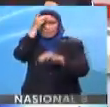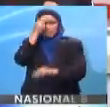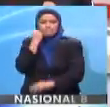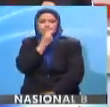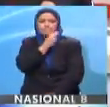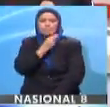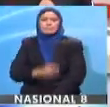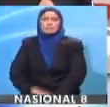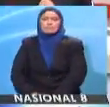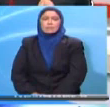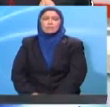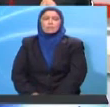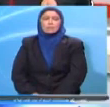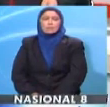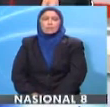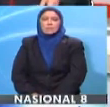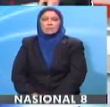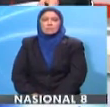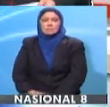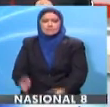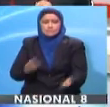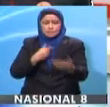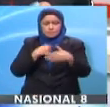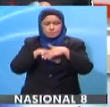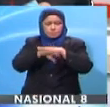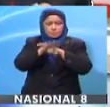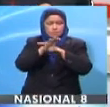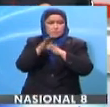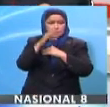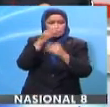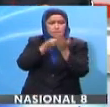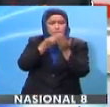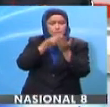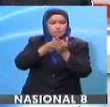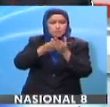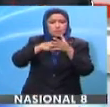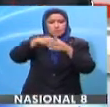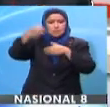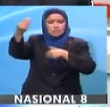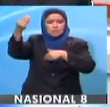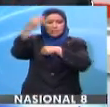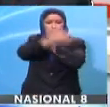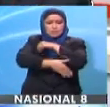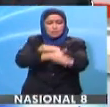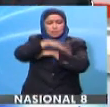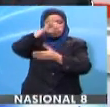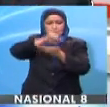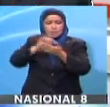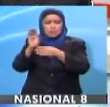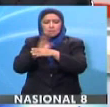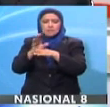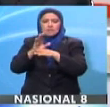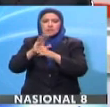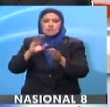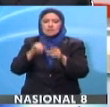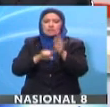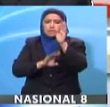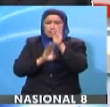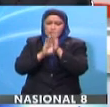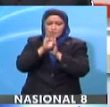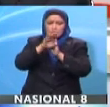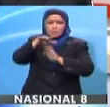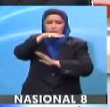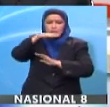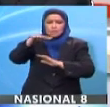Razak aliran masuk pelaburan langsung asing fdi ke Malaysia tahun ini dijangka mengalami pertumbuhan sederhana berbanding